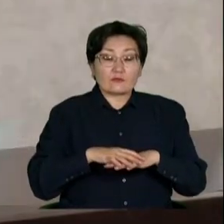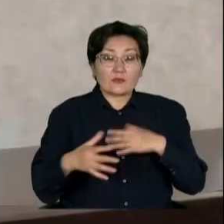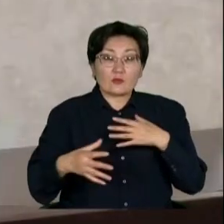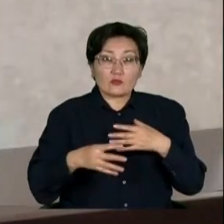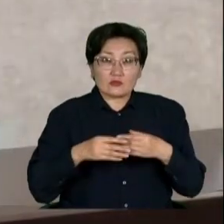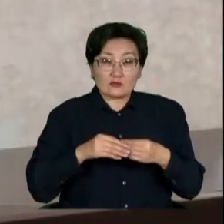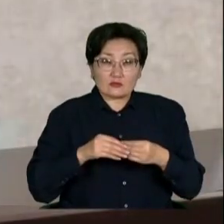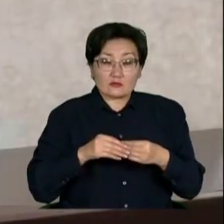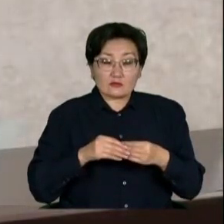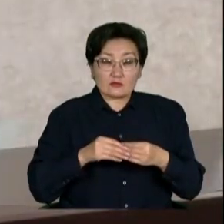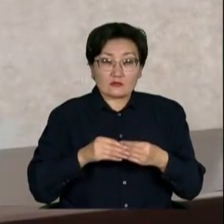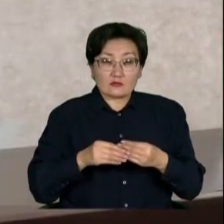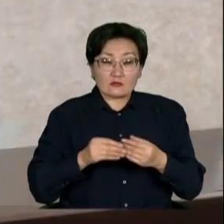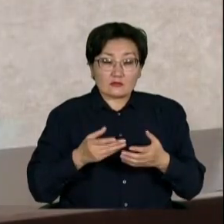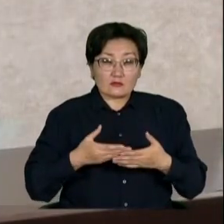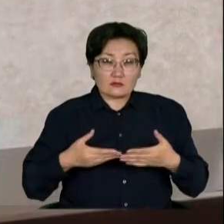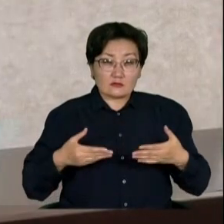бірлесіп біз